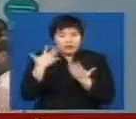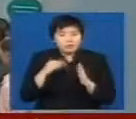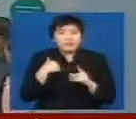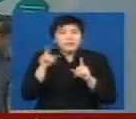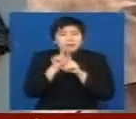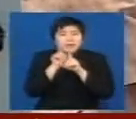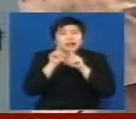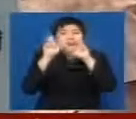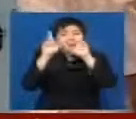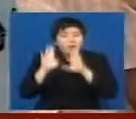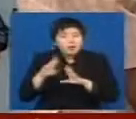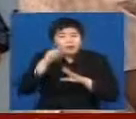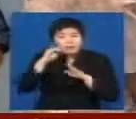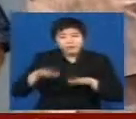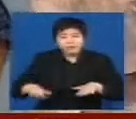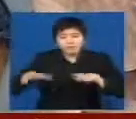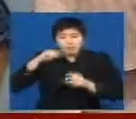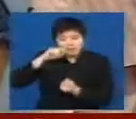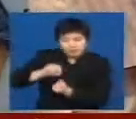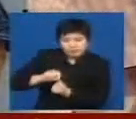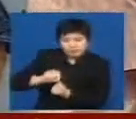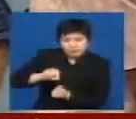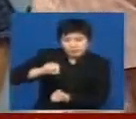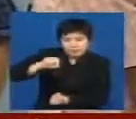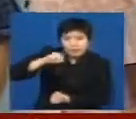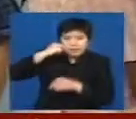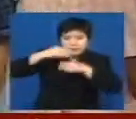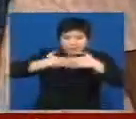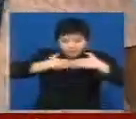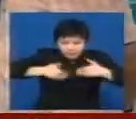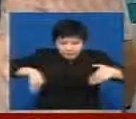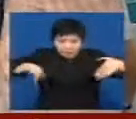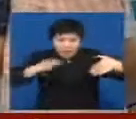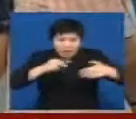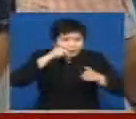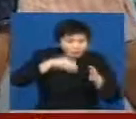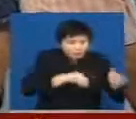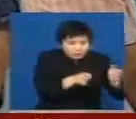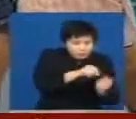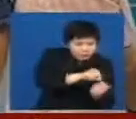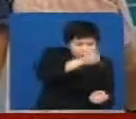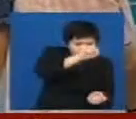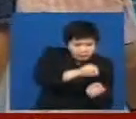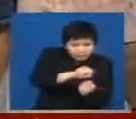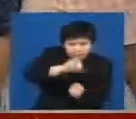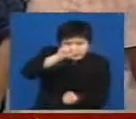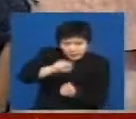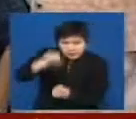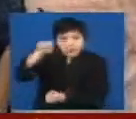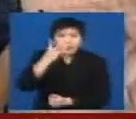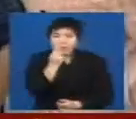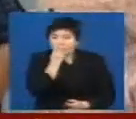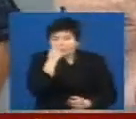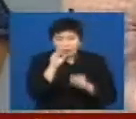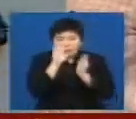อร์ระบบที่จะบอกว่าระดับน้ำตอนนี้ที่เขื่อนเท่าไหร่แม่น้ำเท่าไหร่ตรงนู้นตรงนี้เท่าไหร่เราจะได้บริหารจัดการได้ออนไลน์เลยนะ